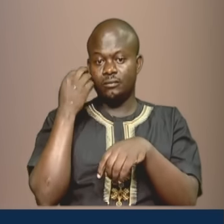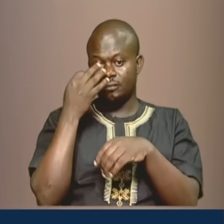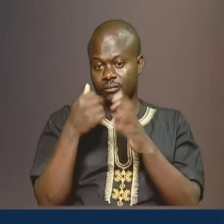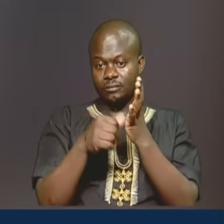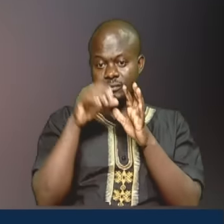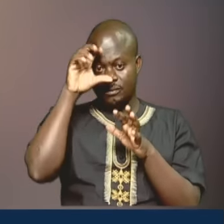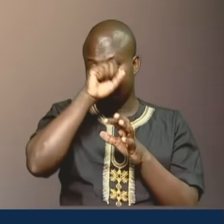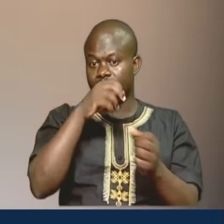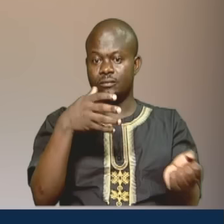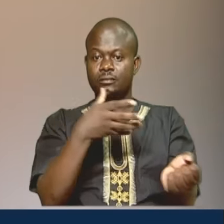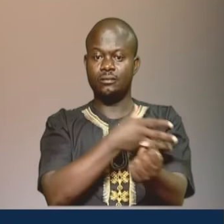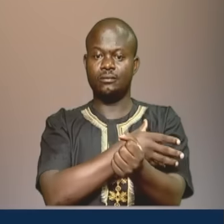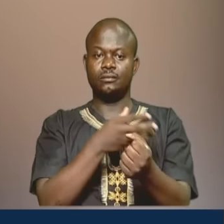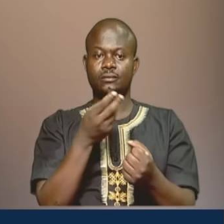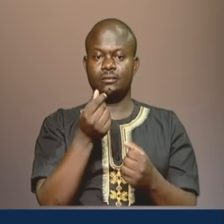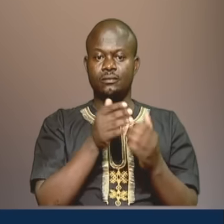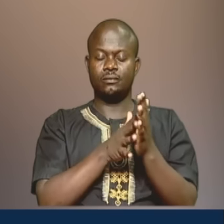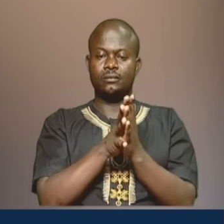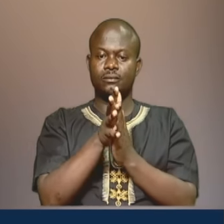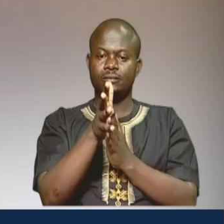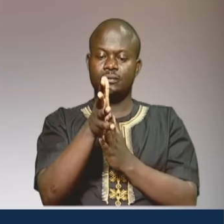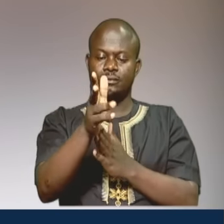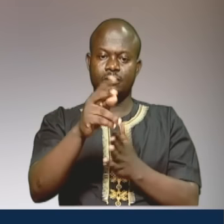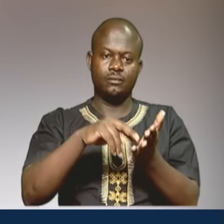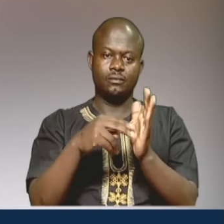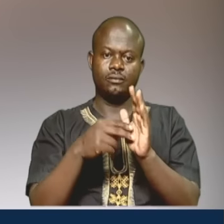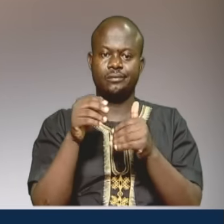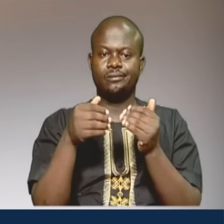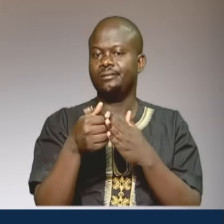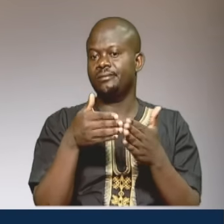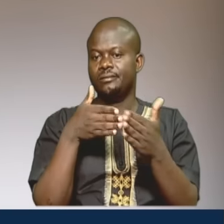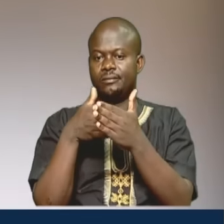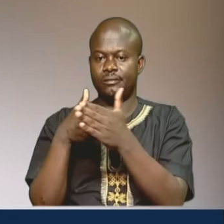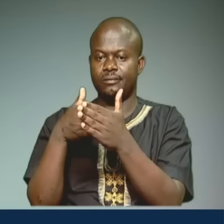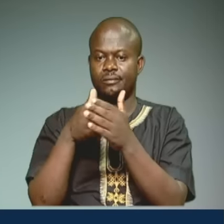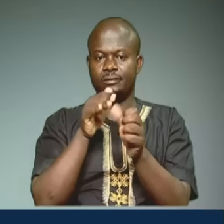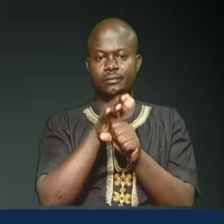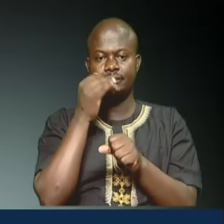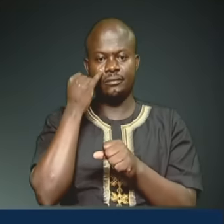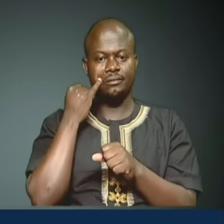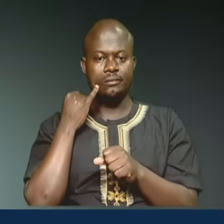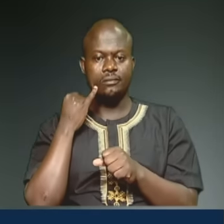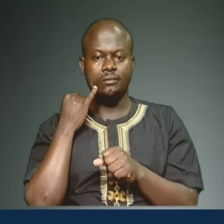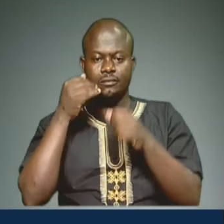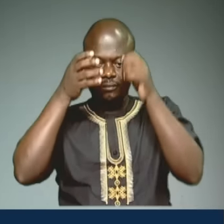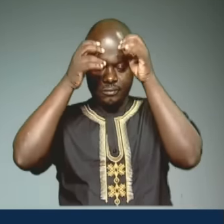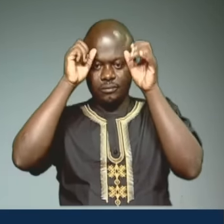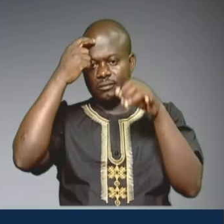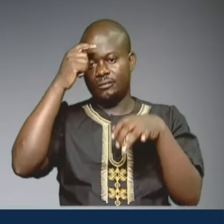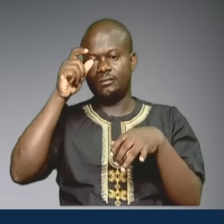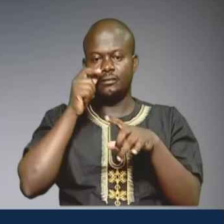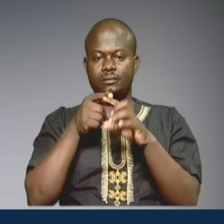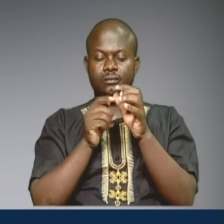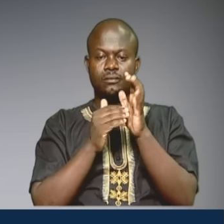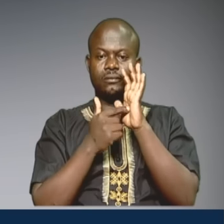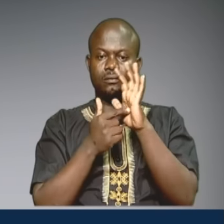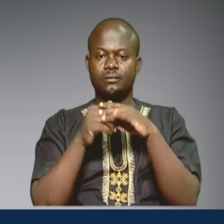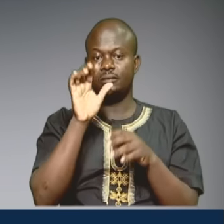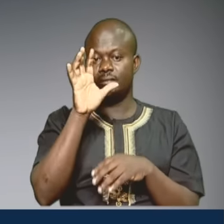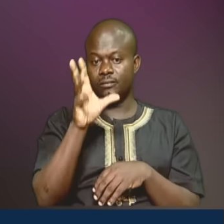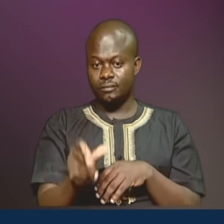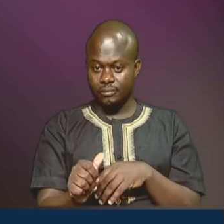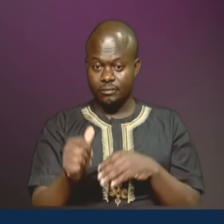ubushobozi bujyanye n'amafaranga yo gushora mu mishinga yo kurengera ibidukikije bikiri imbogamizi ikomeye. Umukuru w'igihugu kandi yavuze ko umugabane wa Afurika